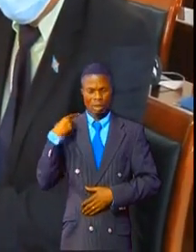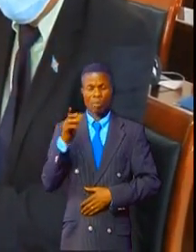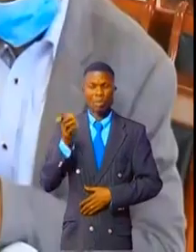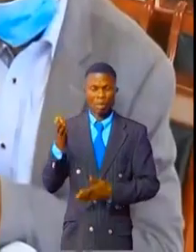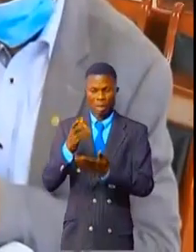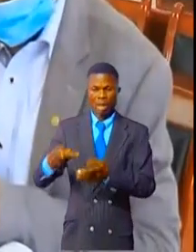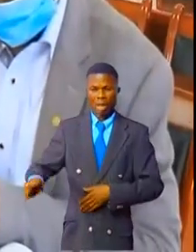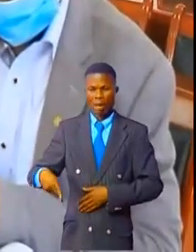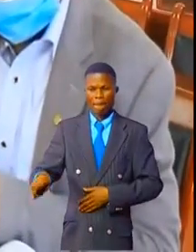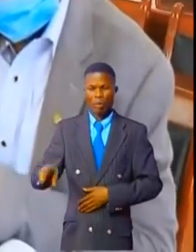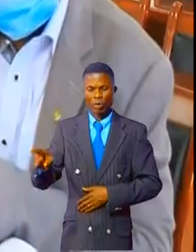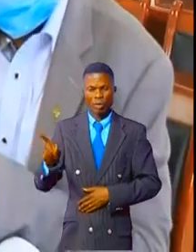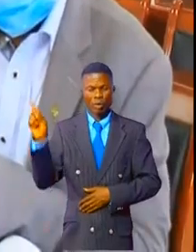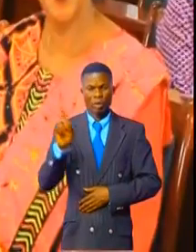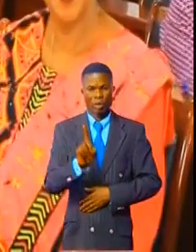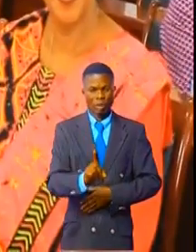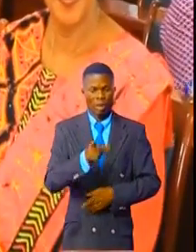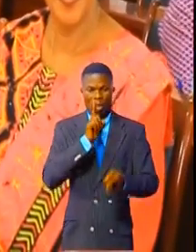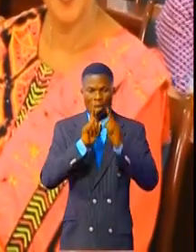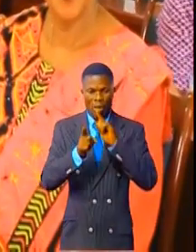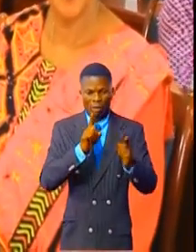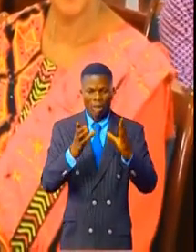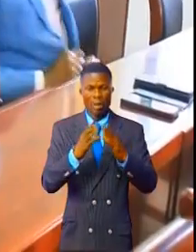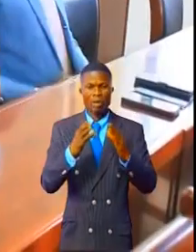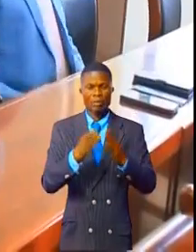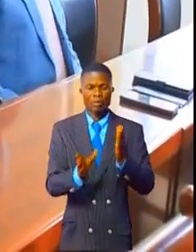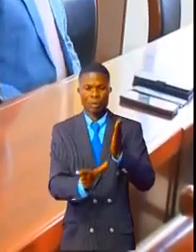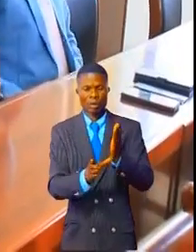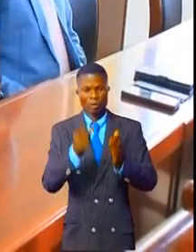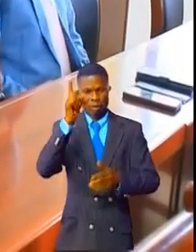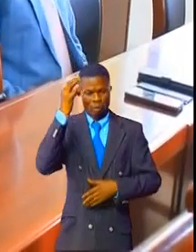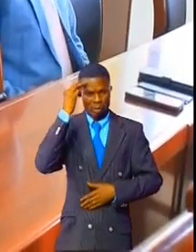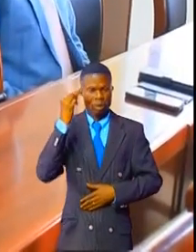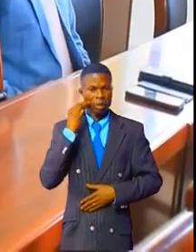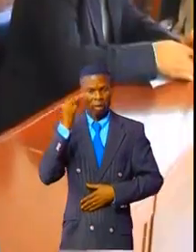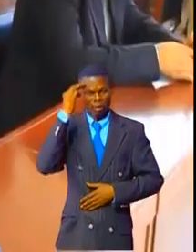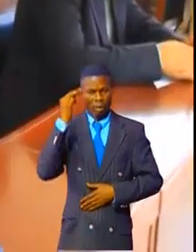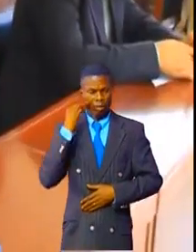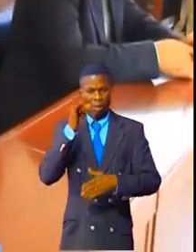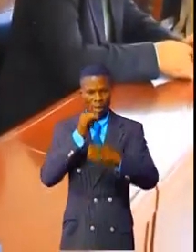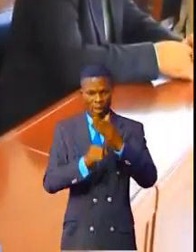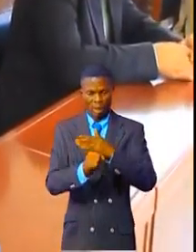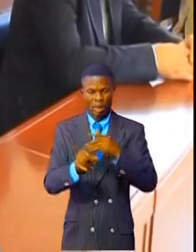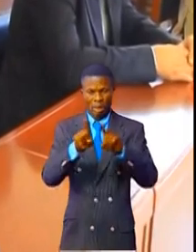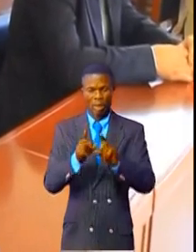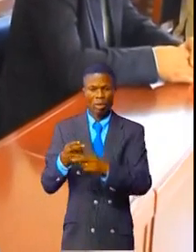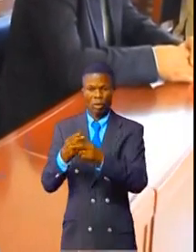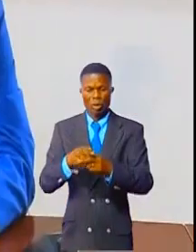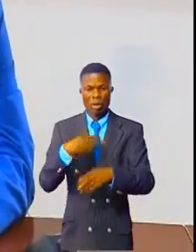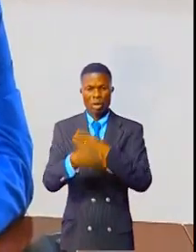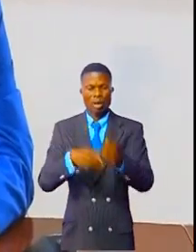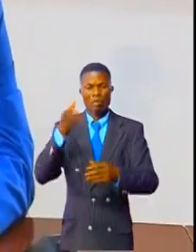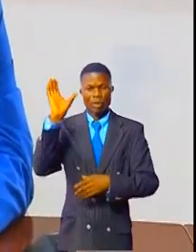pays ces derniers sont venus échanger avec le vice-premier ministre ministre de l'intérieur sécurité et affaires